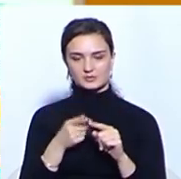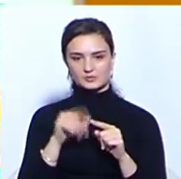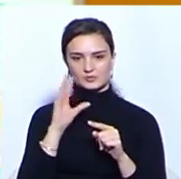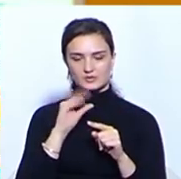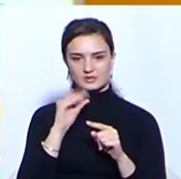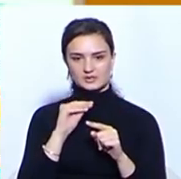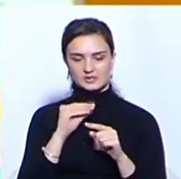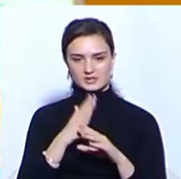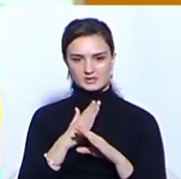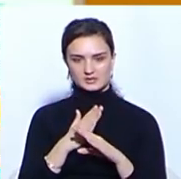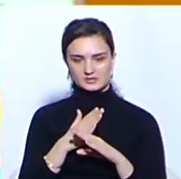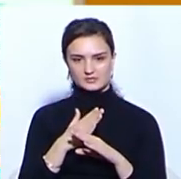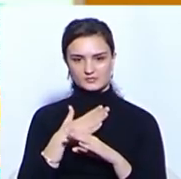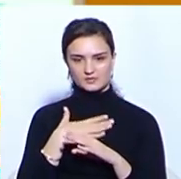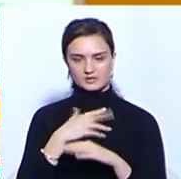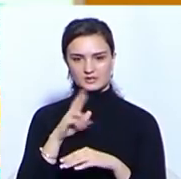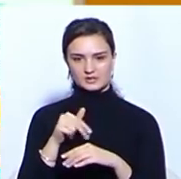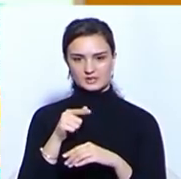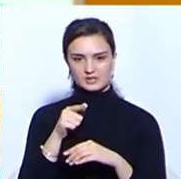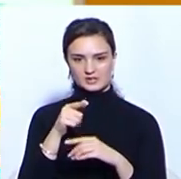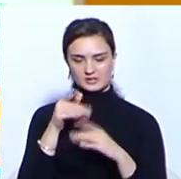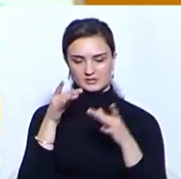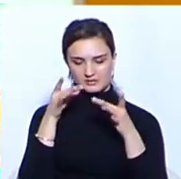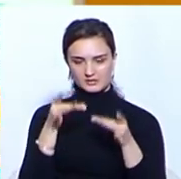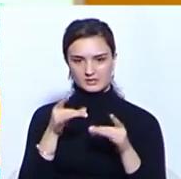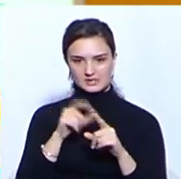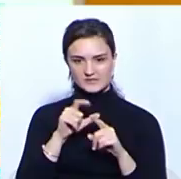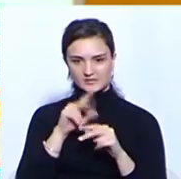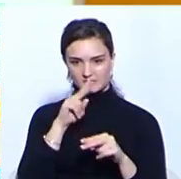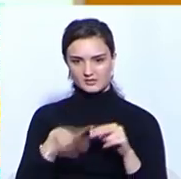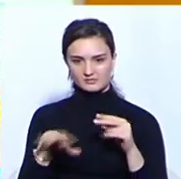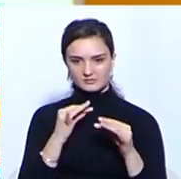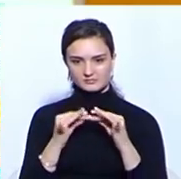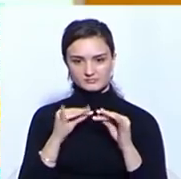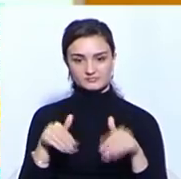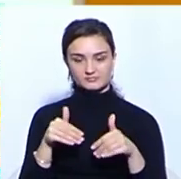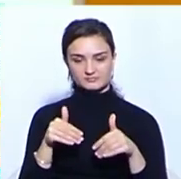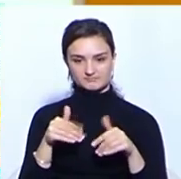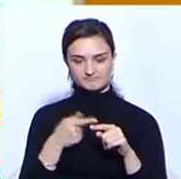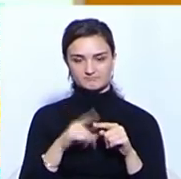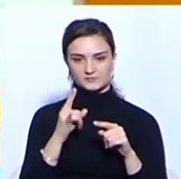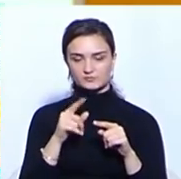როდესაც ხდება ჩვენსა და ეკრან შორის სიტყვის დაკარგვა, რა ხდება ამ დროს, როგორ